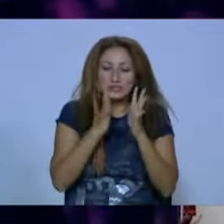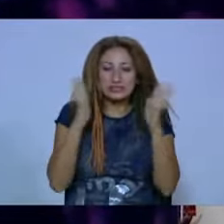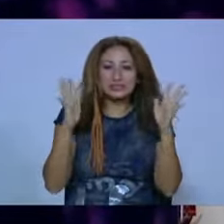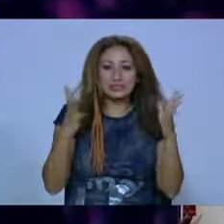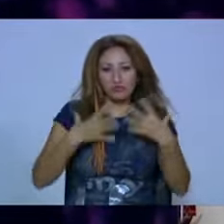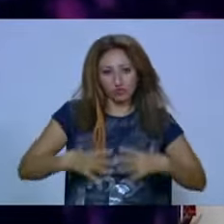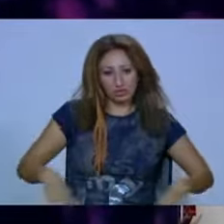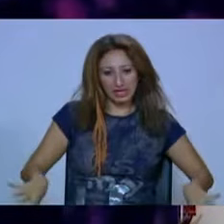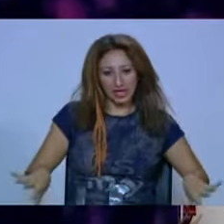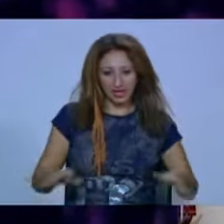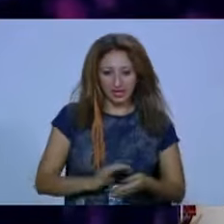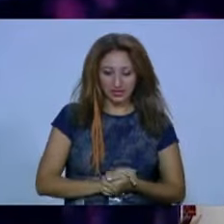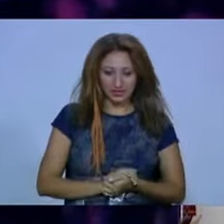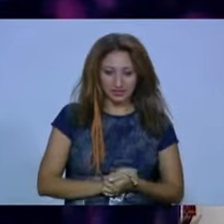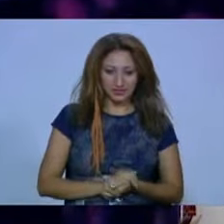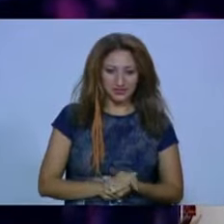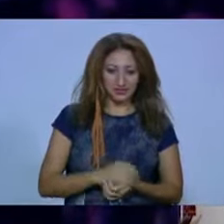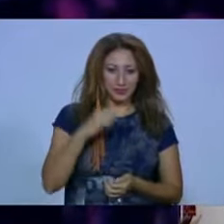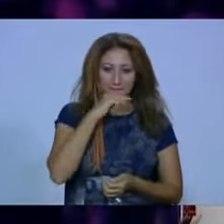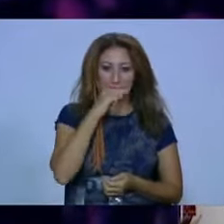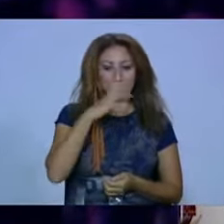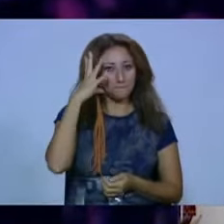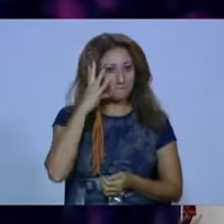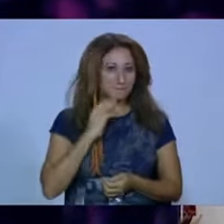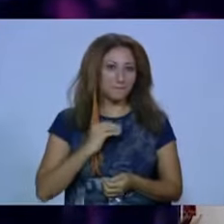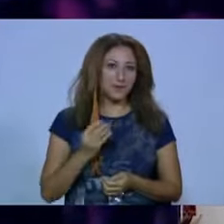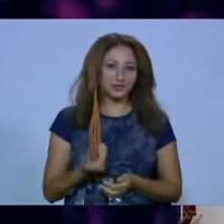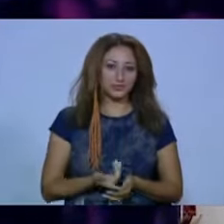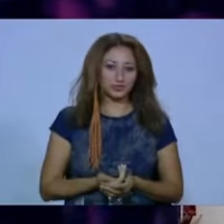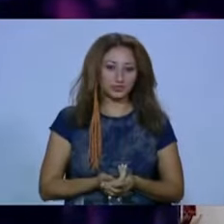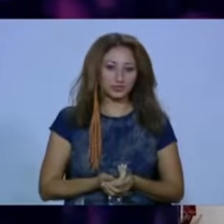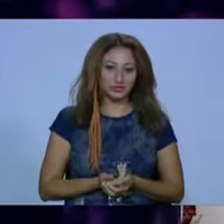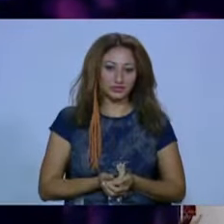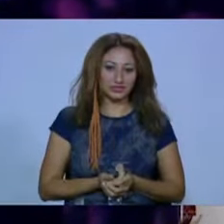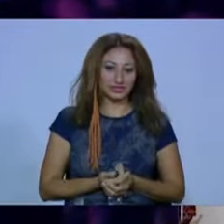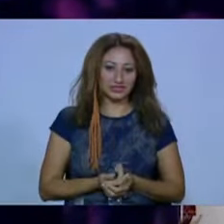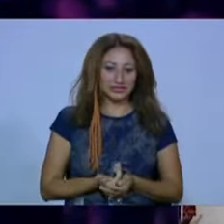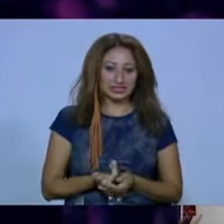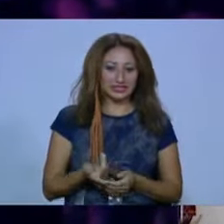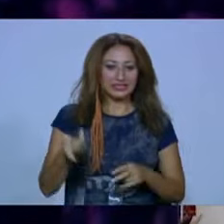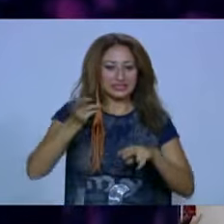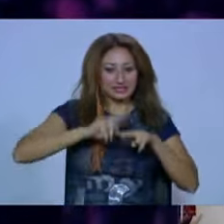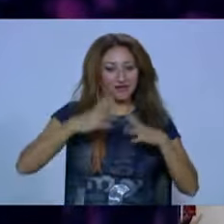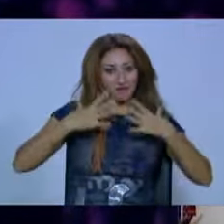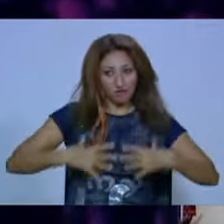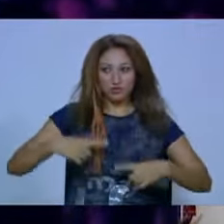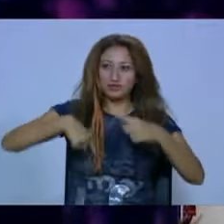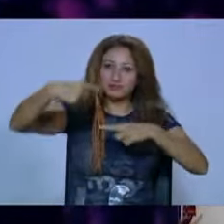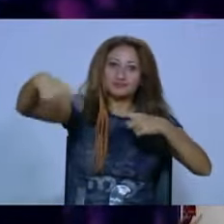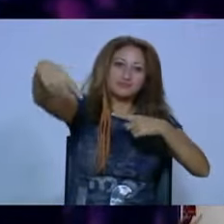الفستان واسعدتوا العروسه، وبعدين هي لابسه وانتهت. وممكن جدا اللي لبست